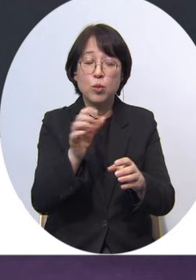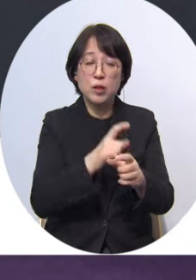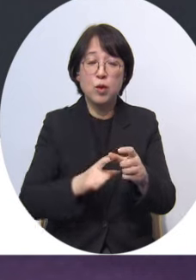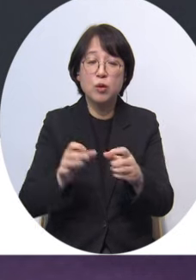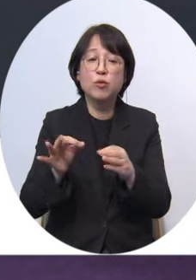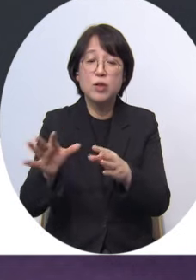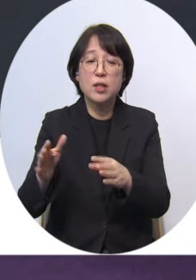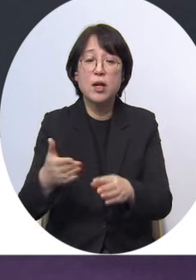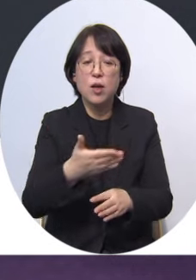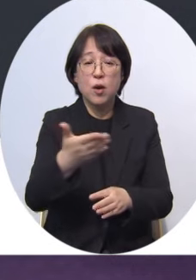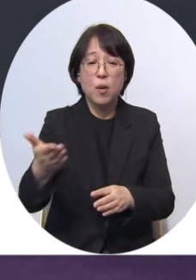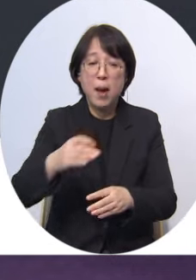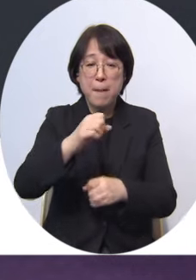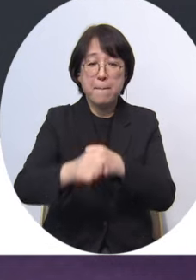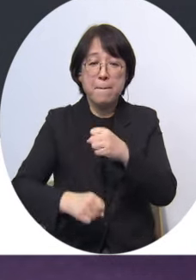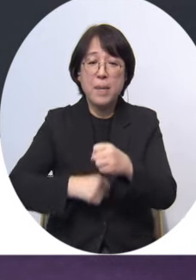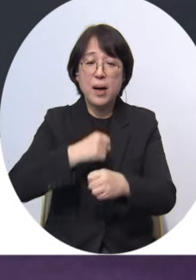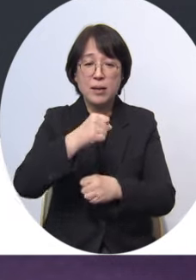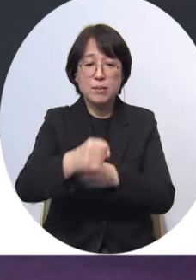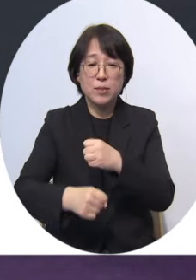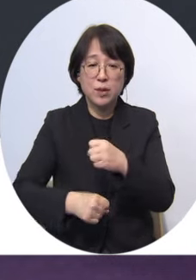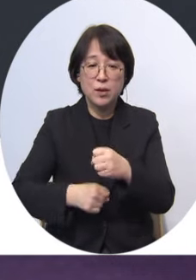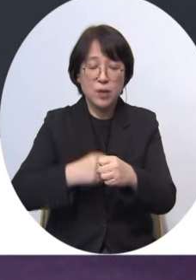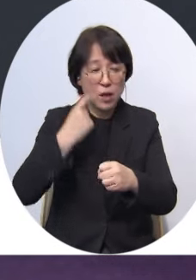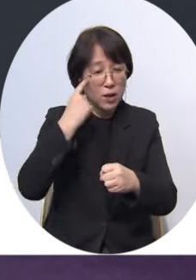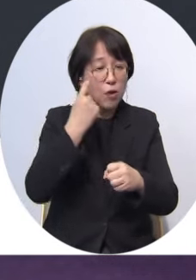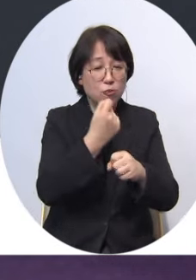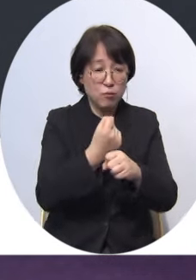투자해서 여러분들이 마음껏 도전하고